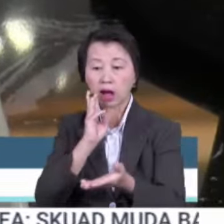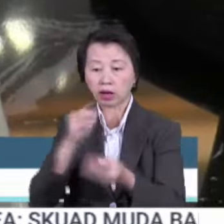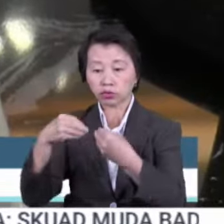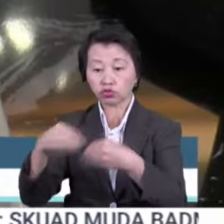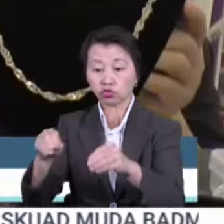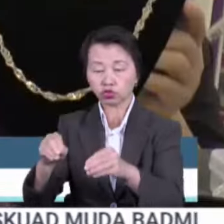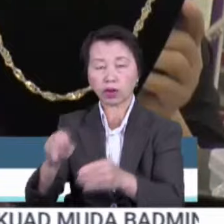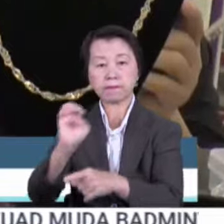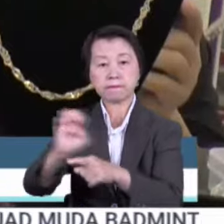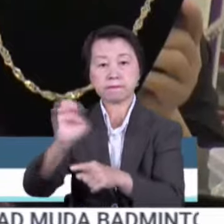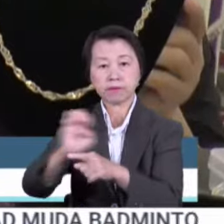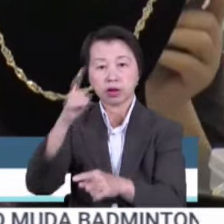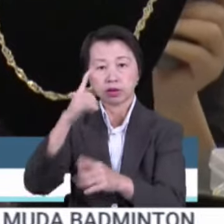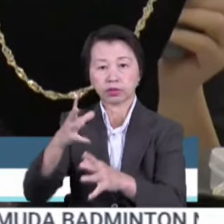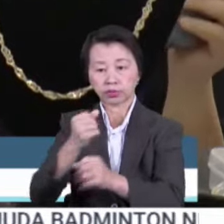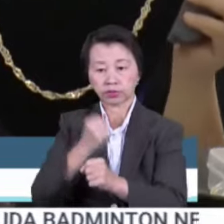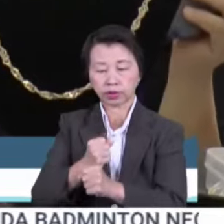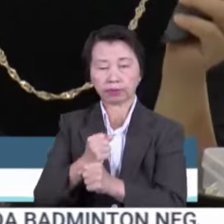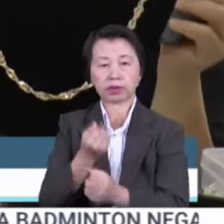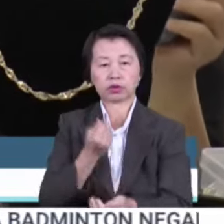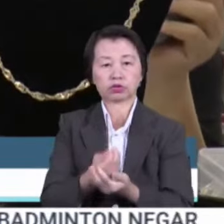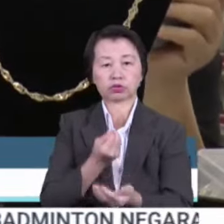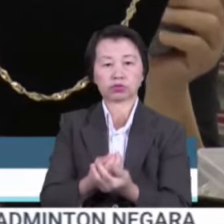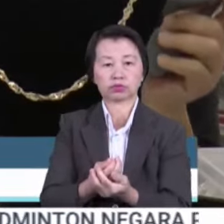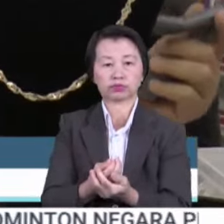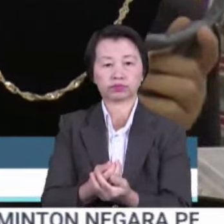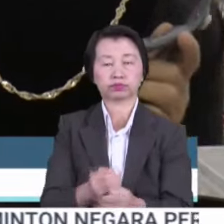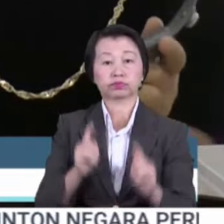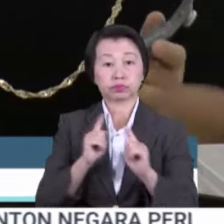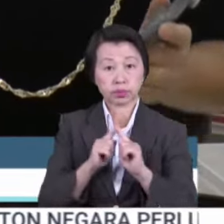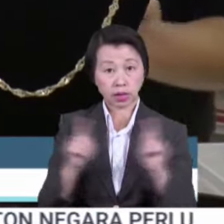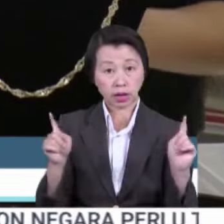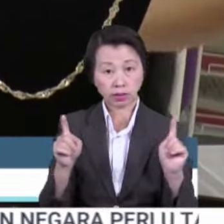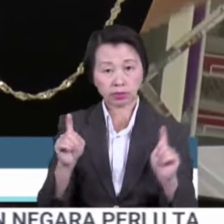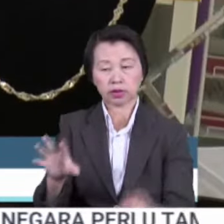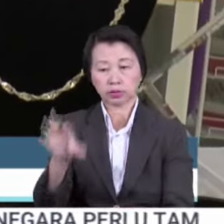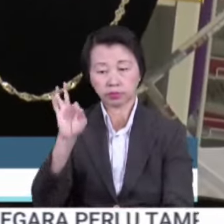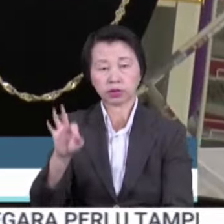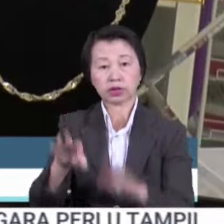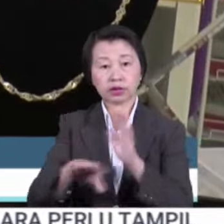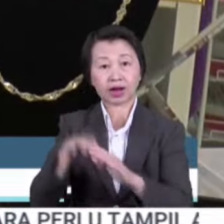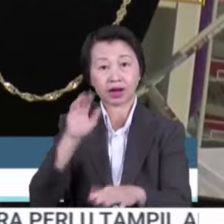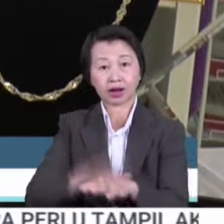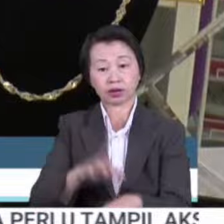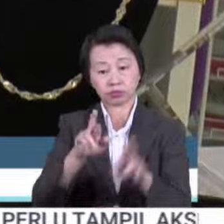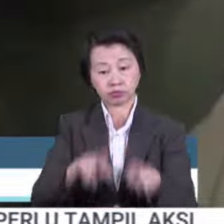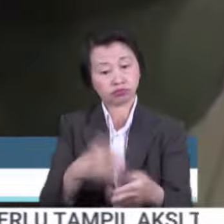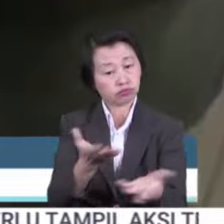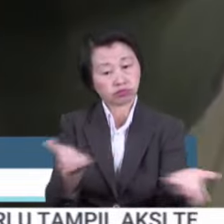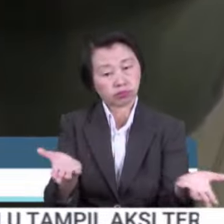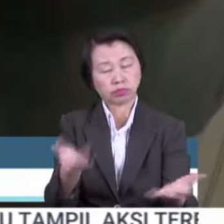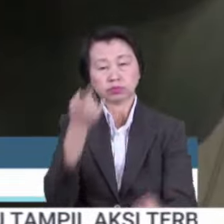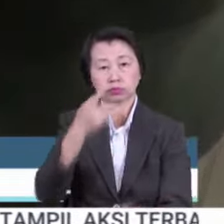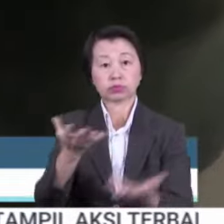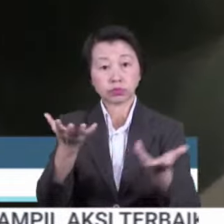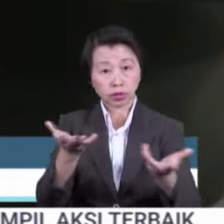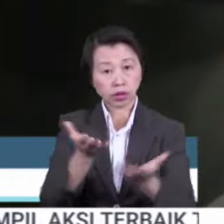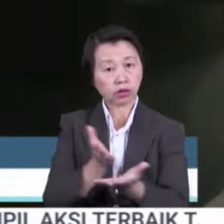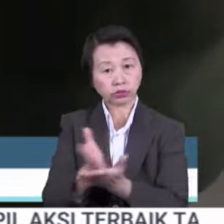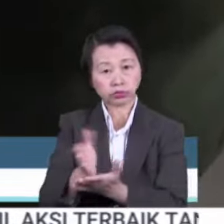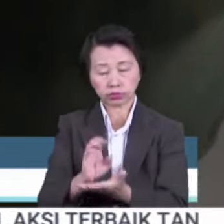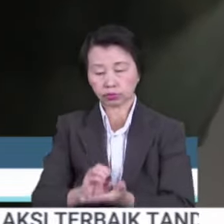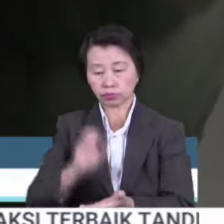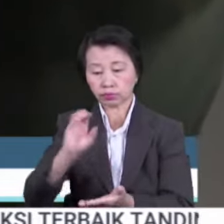menjualkannya bagi mendapatkan tunai namun pilihan di tangan pengguna pagi yang ingin terus